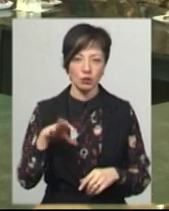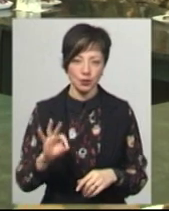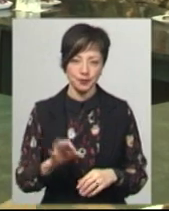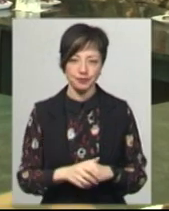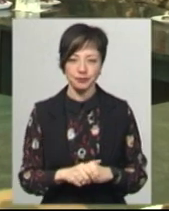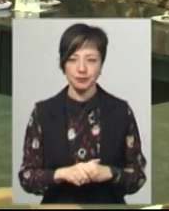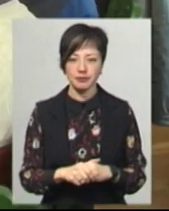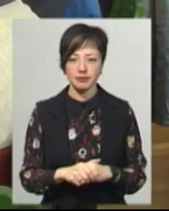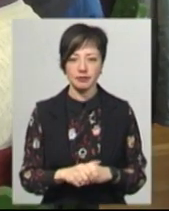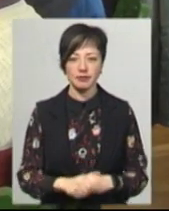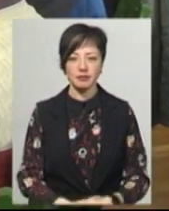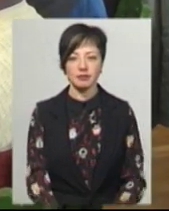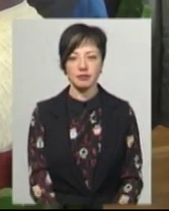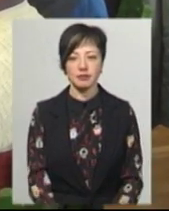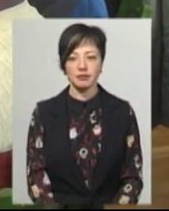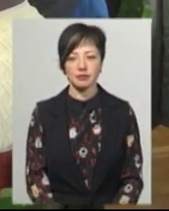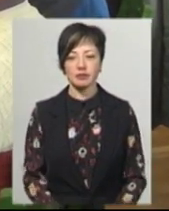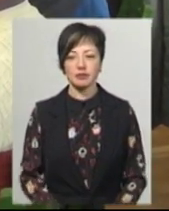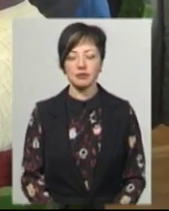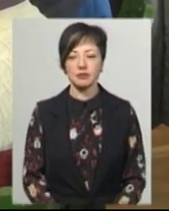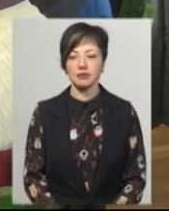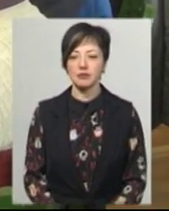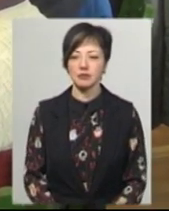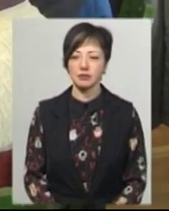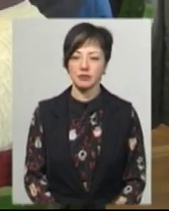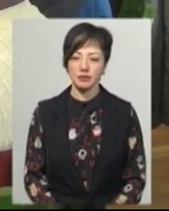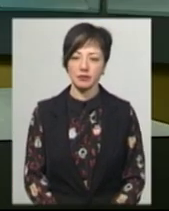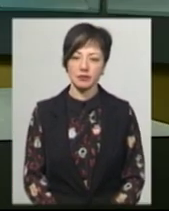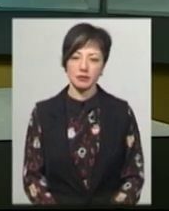Валерій Лісков. Анастасія Збродова, Іван Мовчан, новини на Суспільному, Хмельницький.